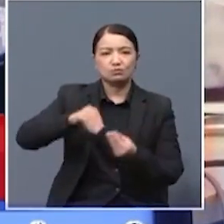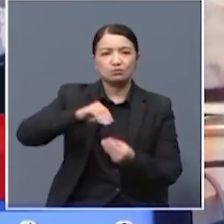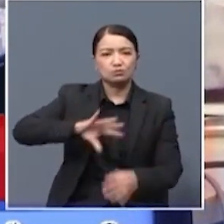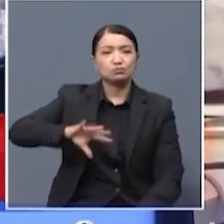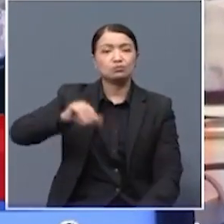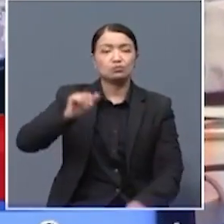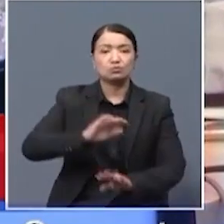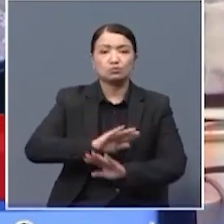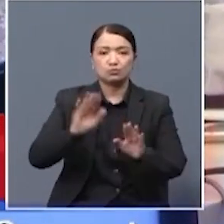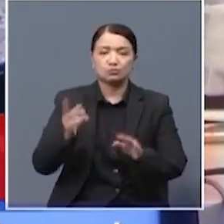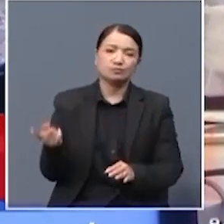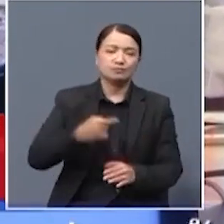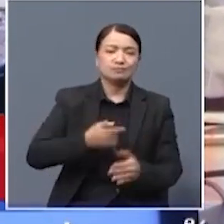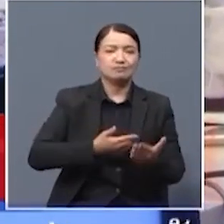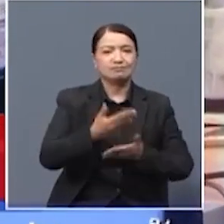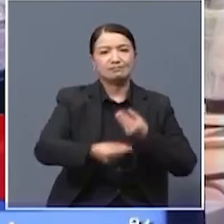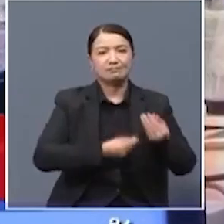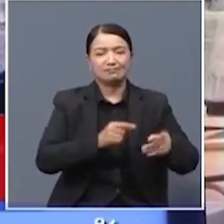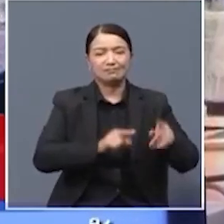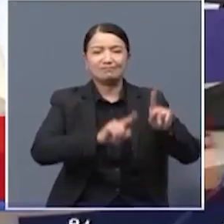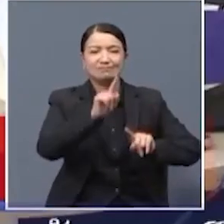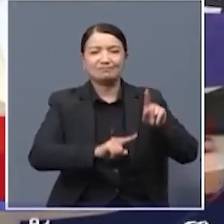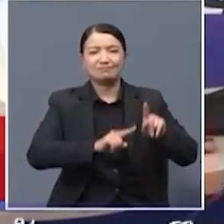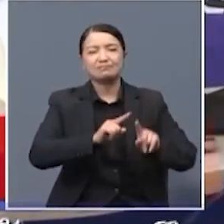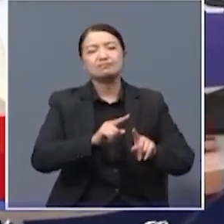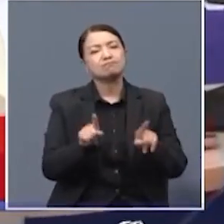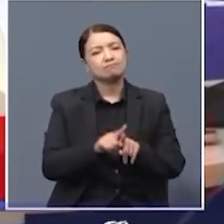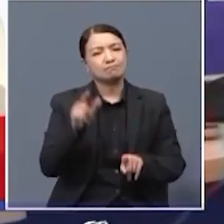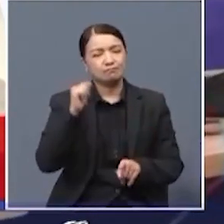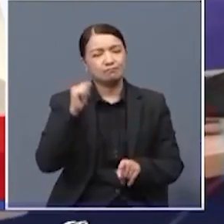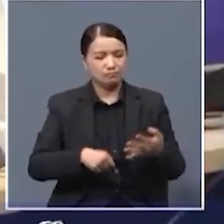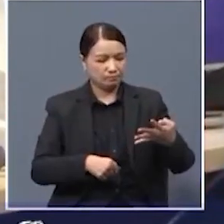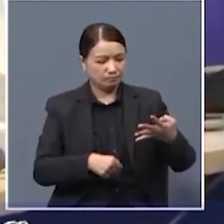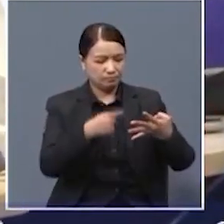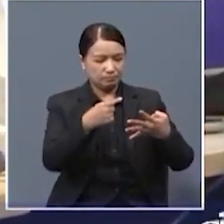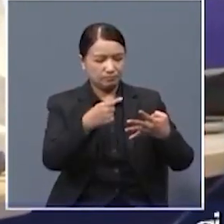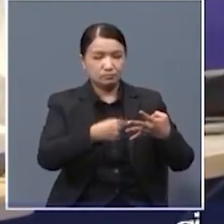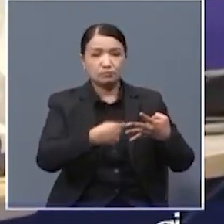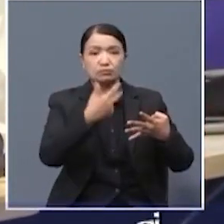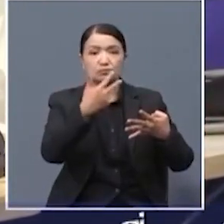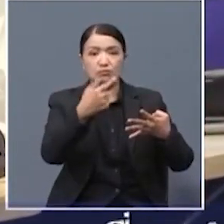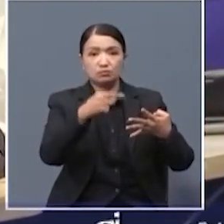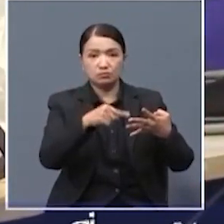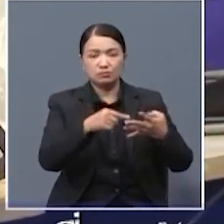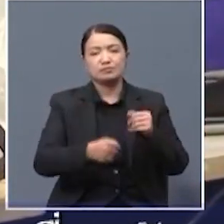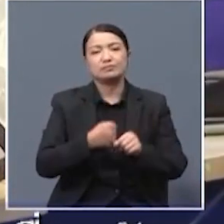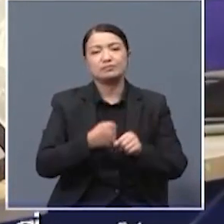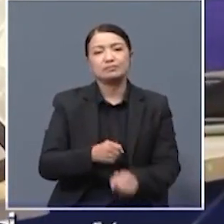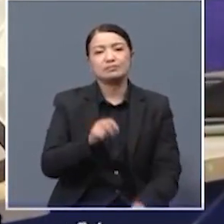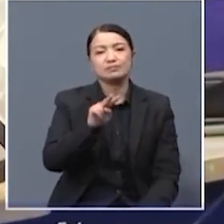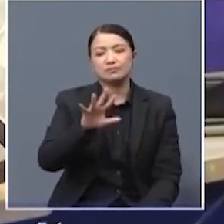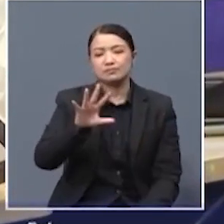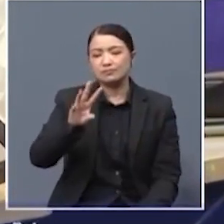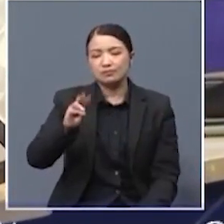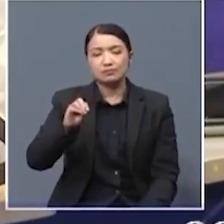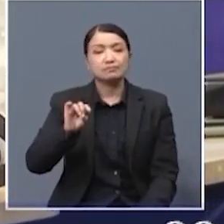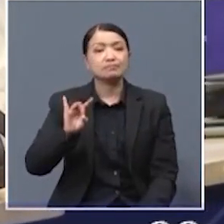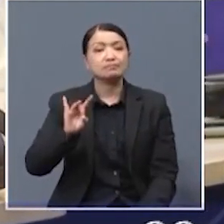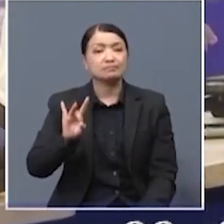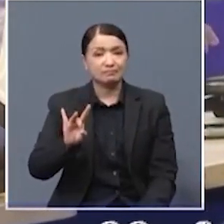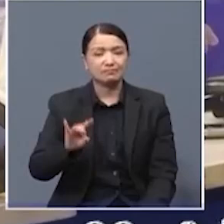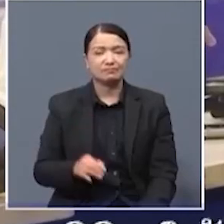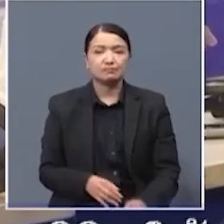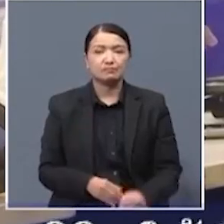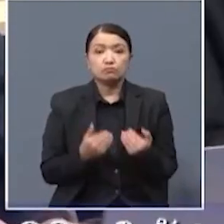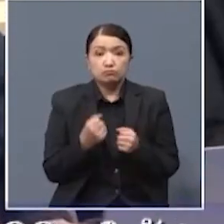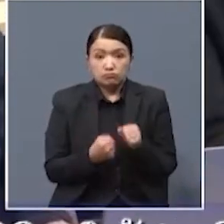การบินไทยให้กลับมาซื้อขายในตลาดหลักทรัพย์ภายในไตรมาสที่ 2ปี2568ซึ่งไตรมาส